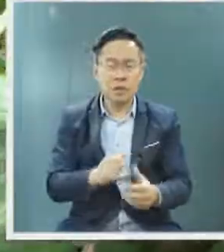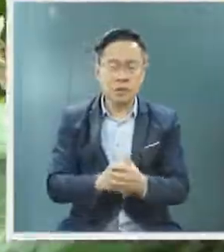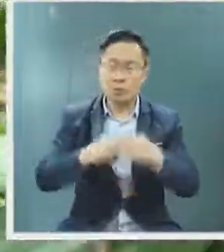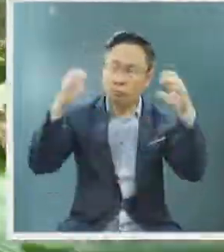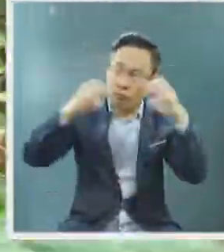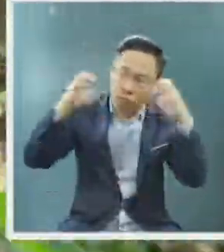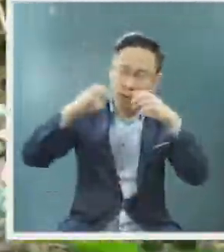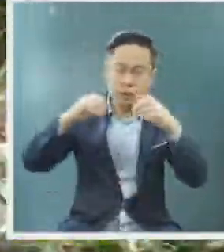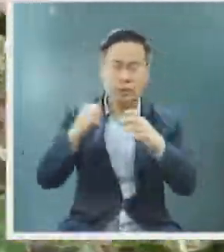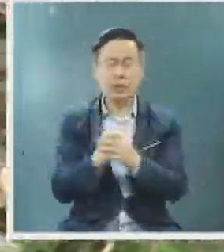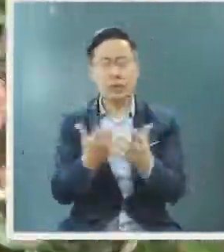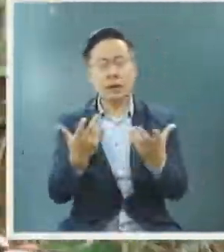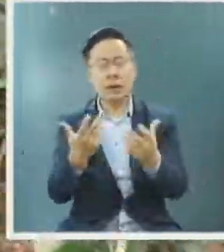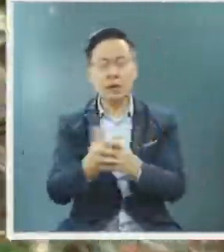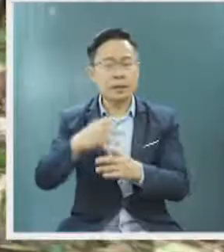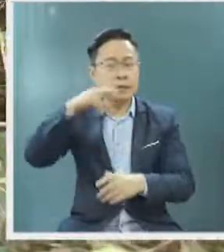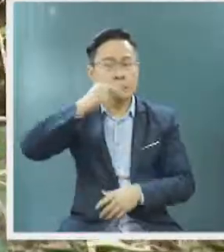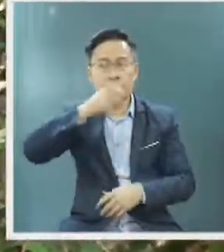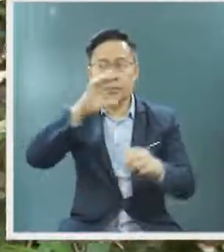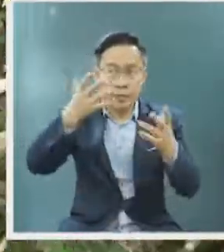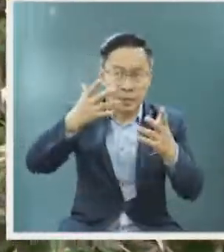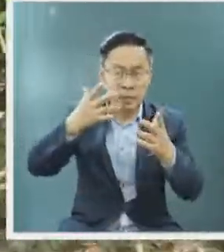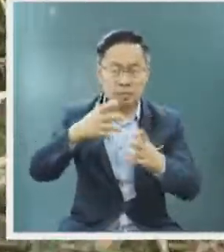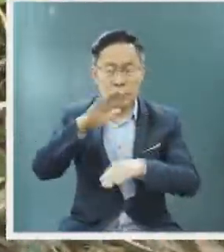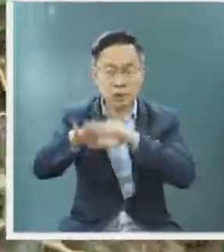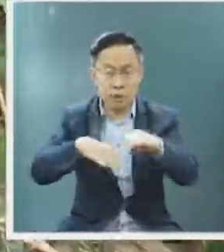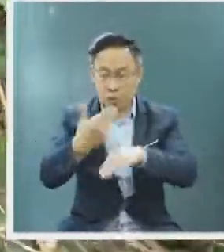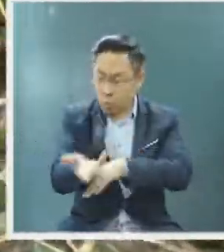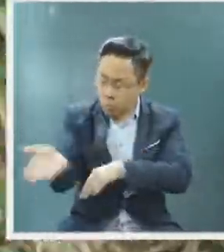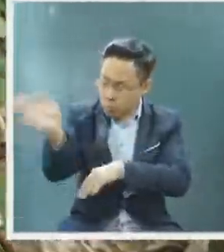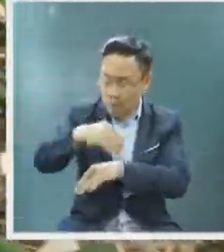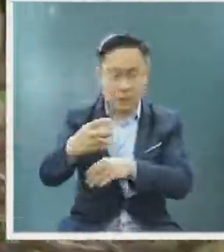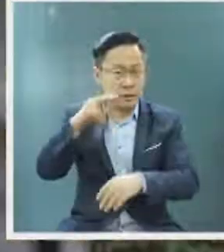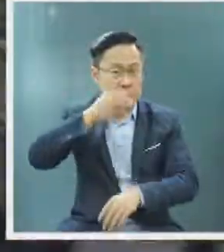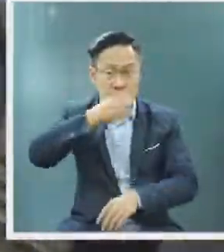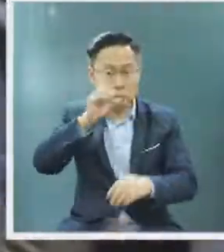การณ์ไม่ว่าจะฝนตกไม่มีน้ำกินบางครั้งเดินไปไม่มีน้ำกินก็มีนะพี